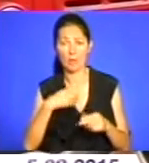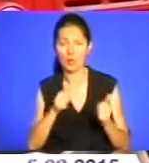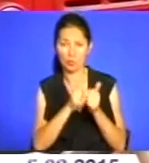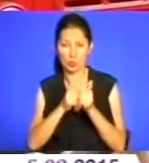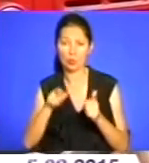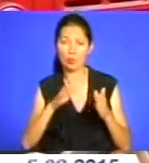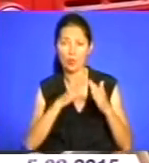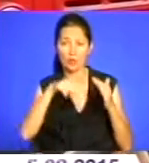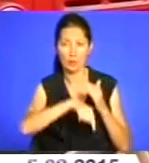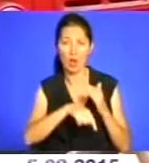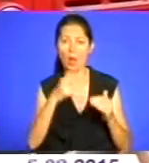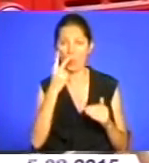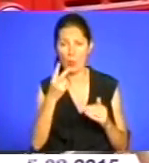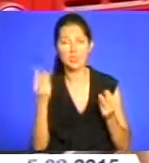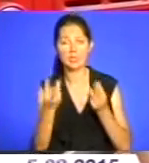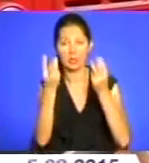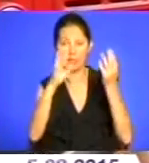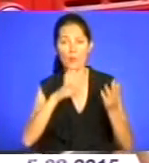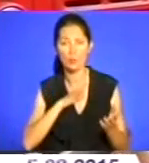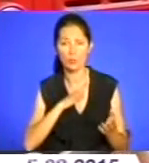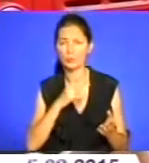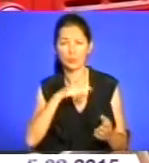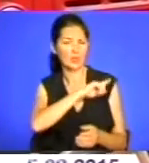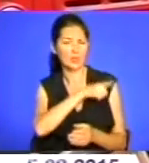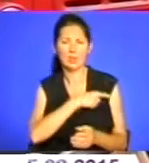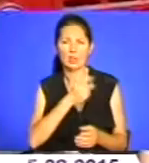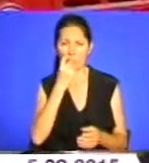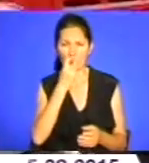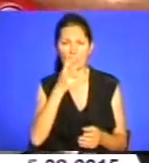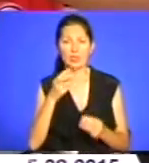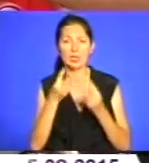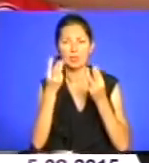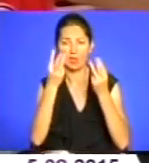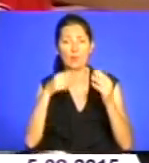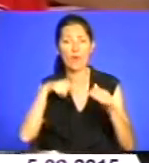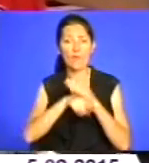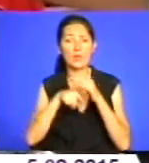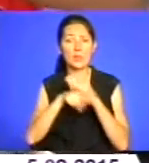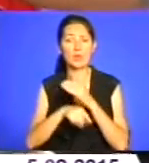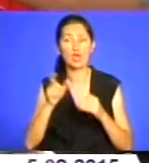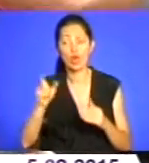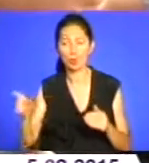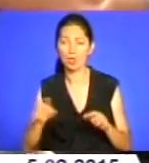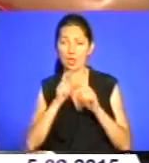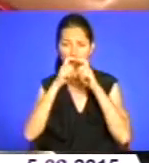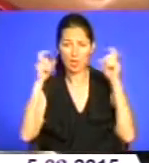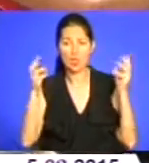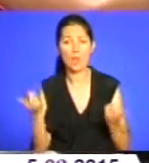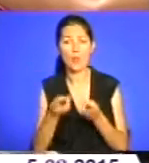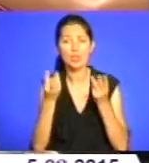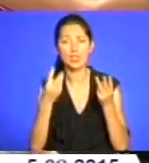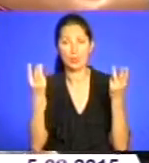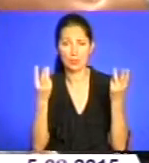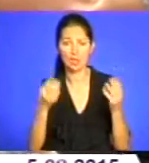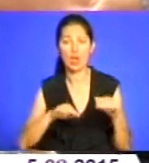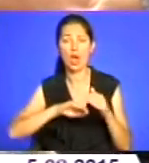вже помітили, був їдкий дим був, дуже їдкий. Вибігли люди звідти, кричали, що пожежа.